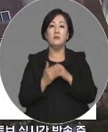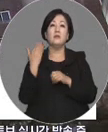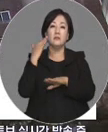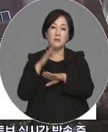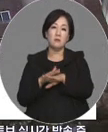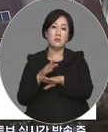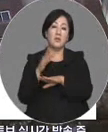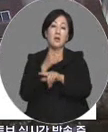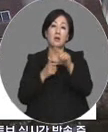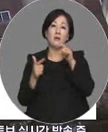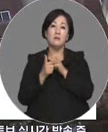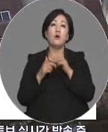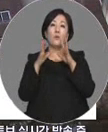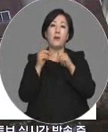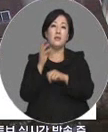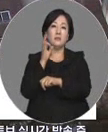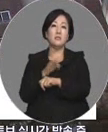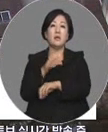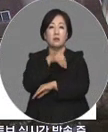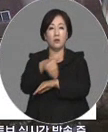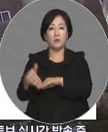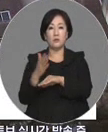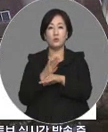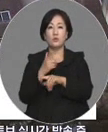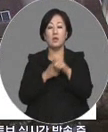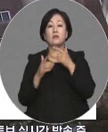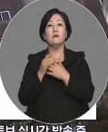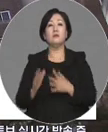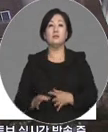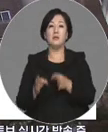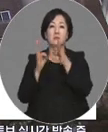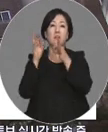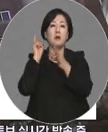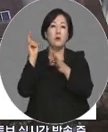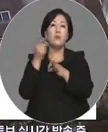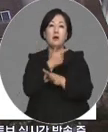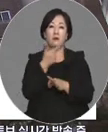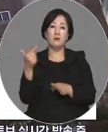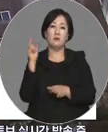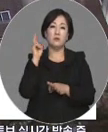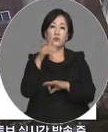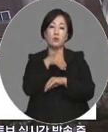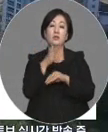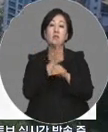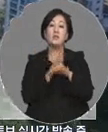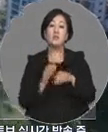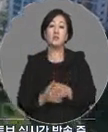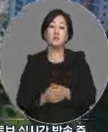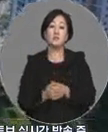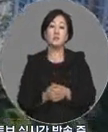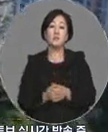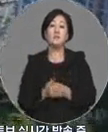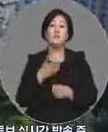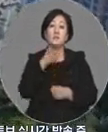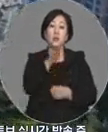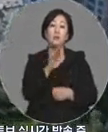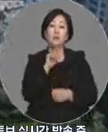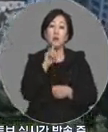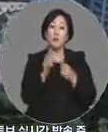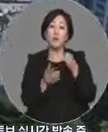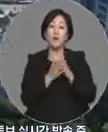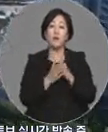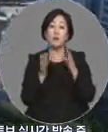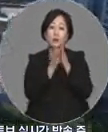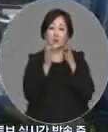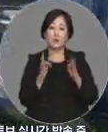대한 수요가 더 증가하면서 전세 가격 상승폭이 더 크게 나타날 것으로 예상됩니다. 전문가들은